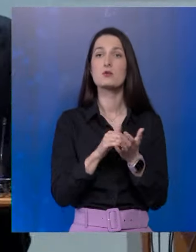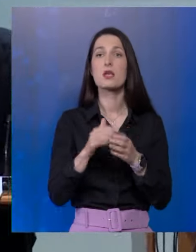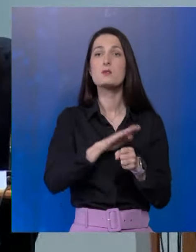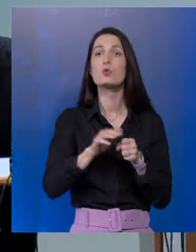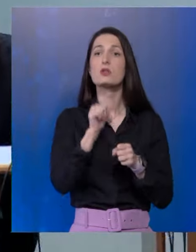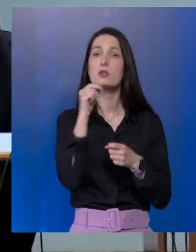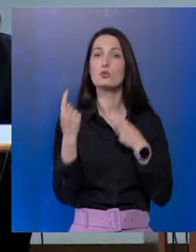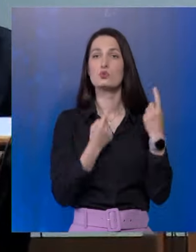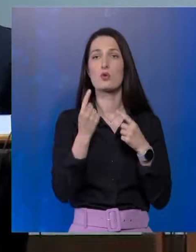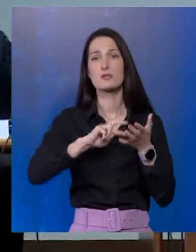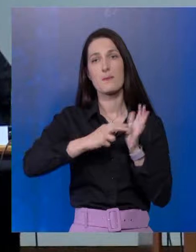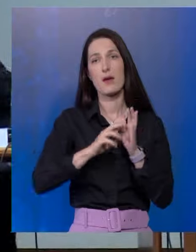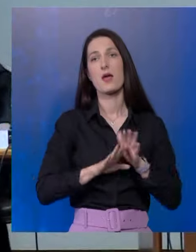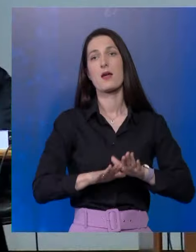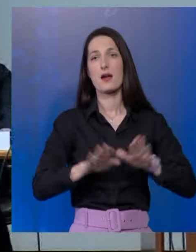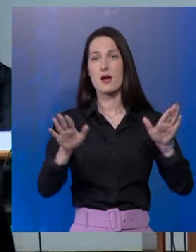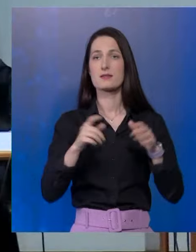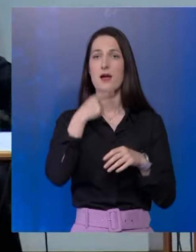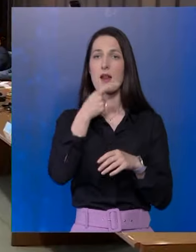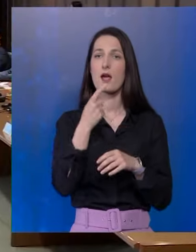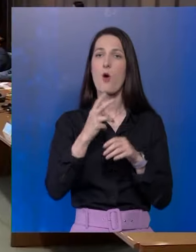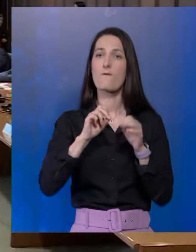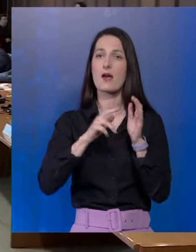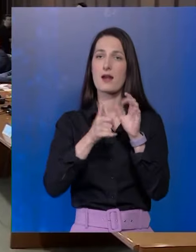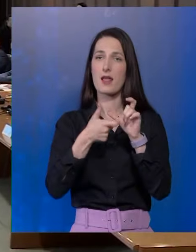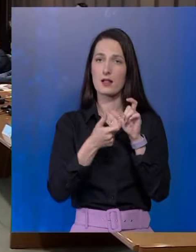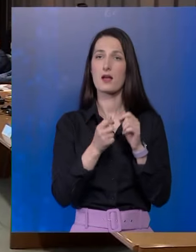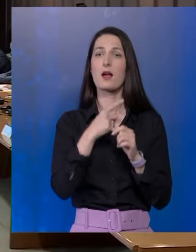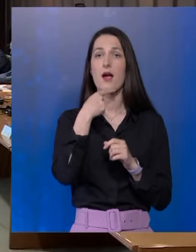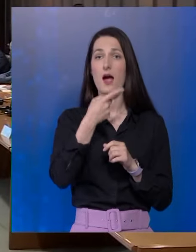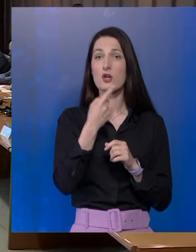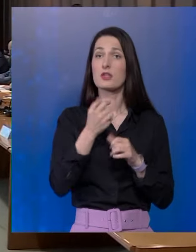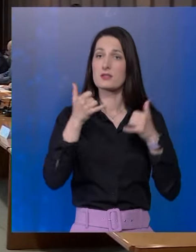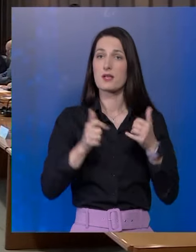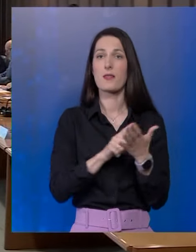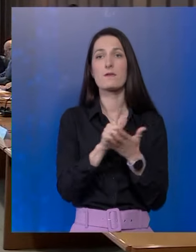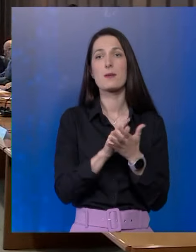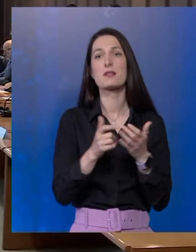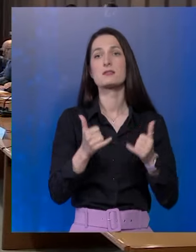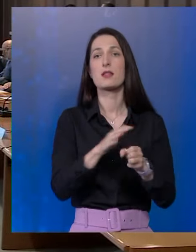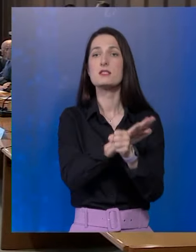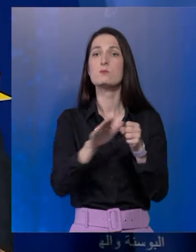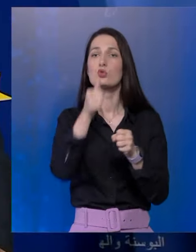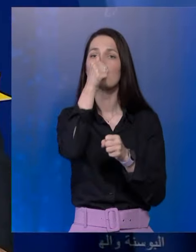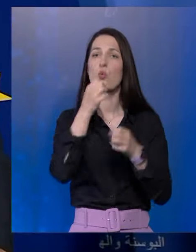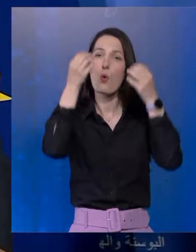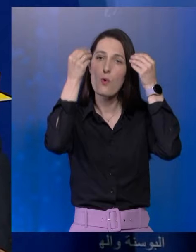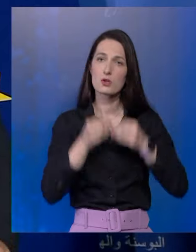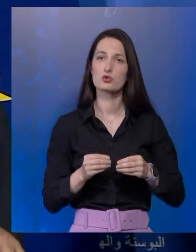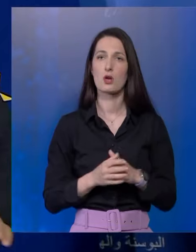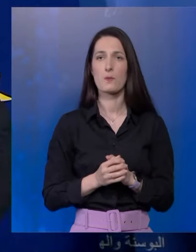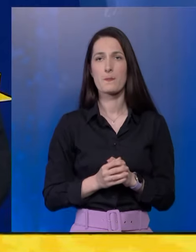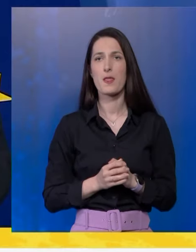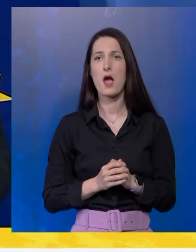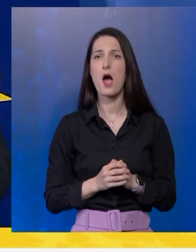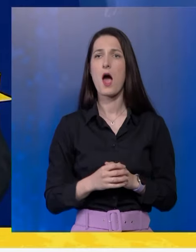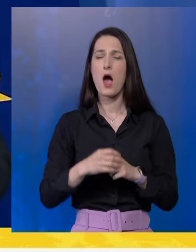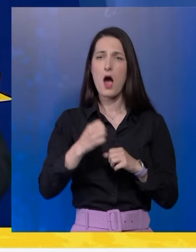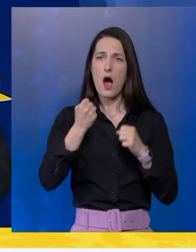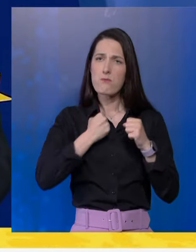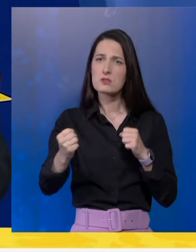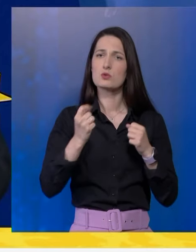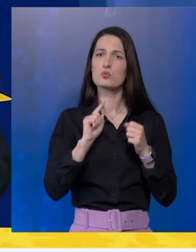se ispuniti uslovi za plan rasta, rekao je Varhelji. Kaže da je sada vrijeme da se ispuni ono što je obećano. Ambicije su visoke i jasno